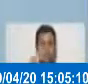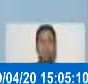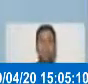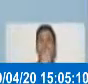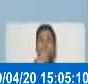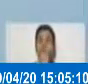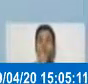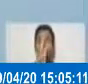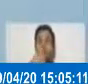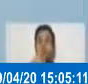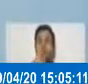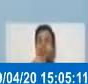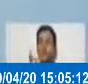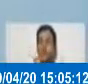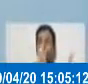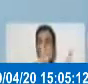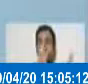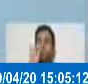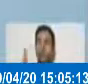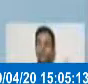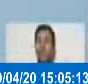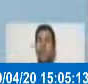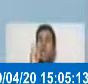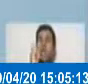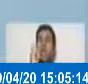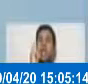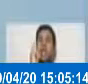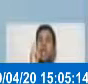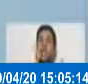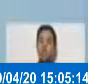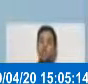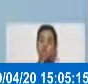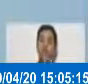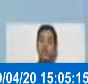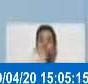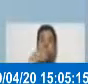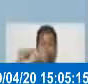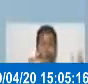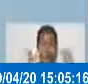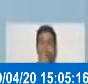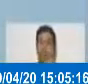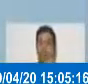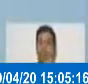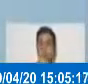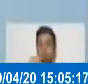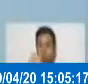আমরা 24 ঘন্টায় ফোন কল দিয়েছি, পেয়েছি এবং স্বাস্থ্য সেবা দিয়েছি এই ফোনের মাধ্যমে, সেটা হলো